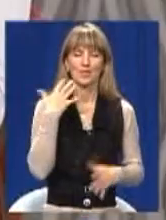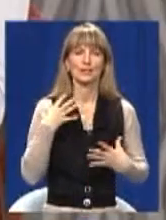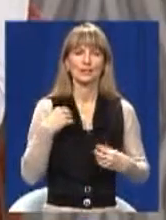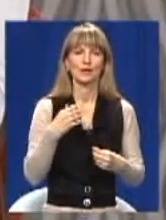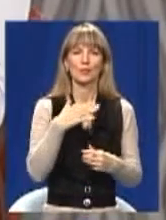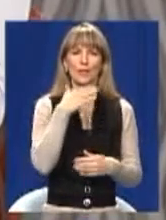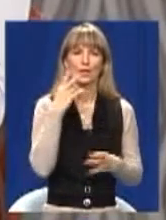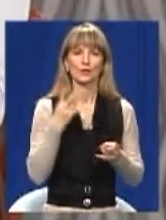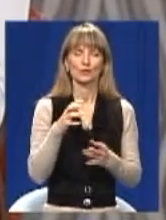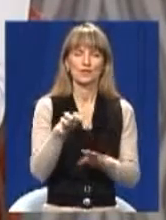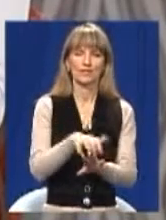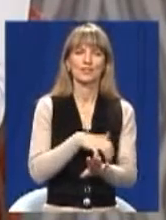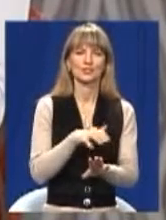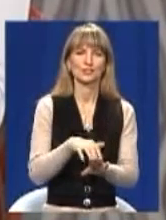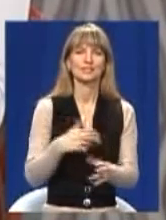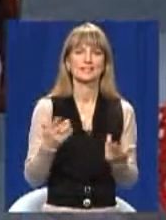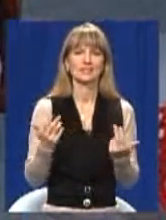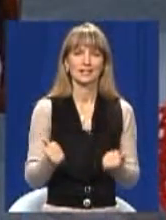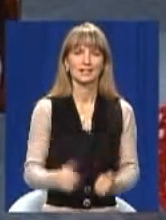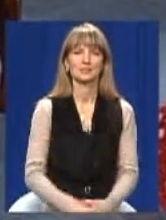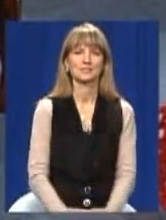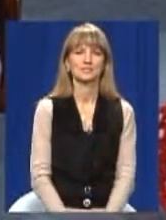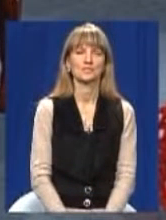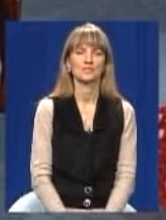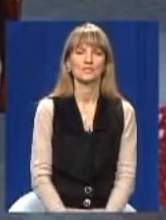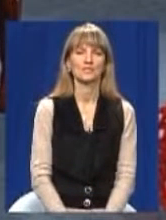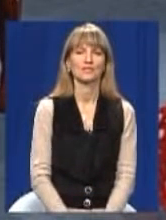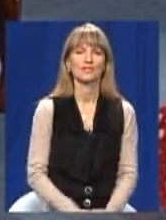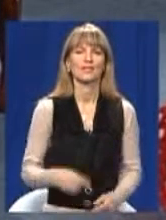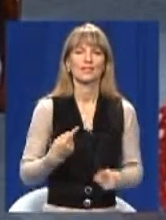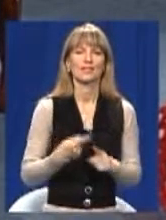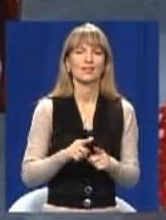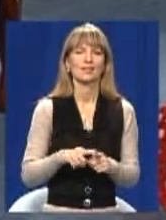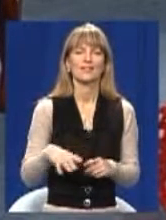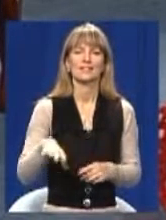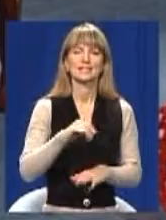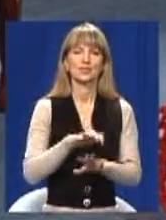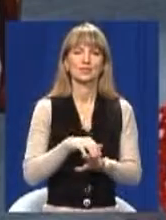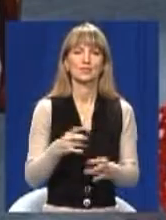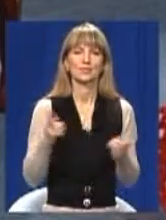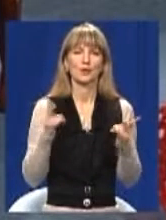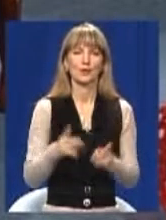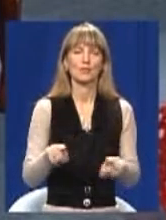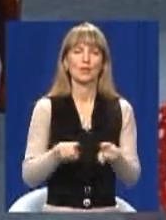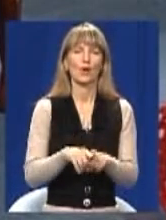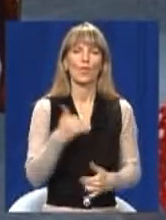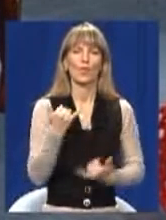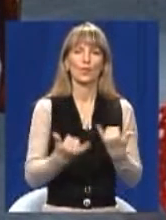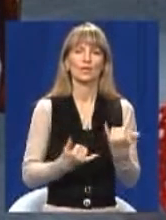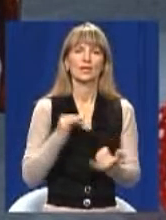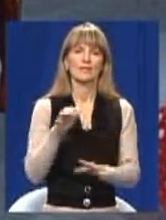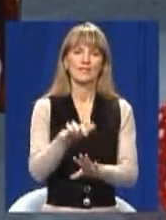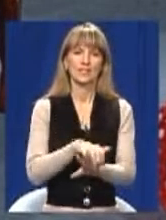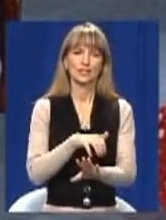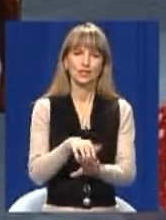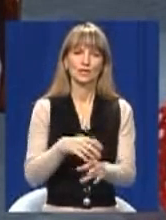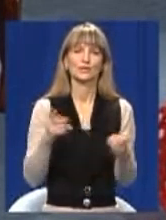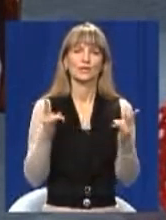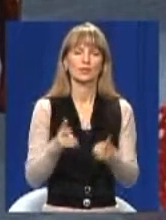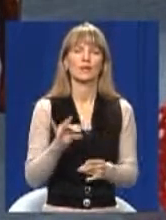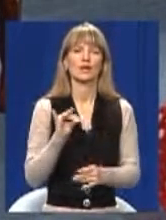дуже багато доводиться вичісувати. Так. Ну, це, до речі, дуже всі котики, вони потребують такого догляду і вичесувати їх треба.